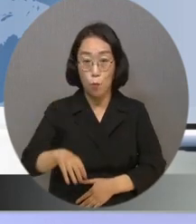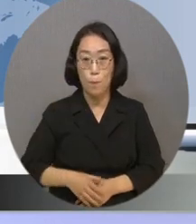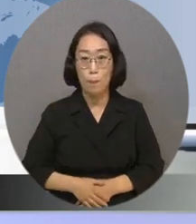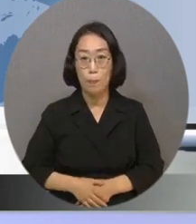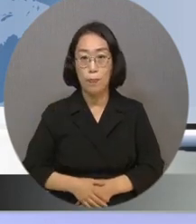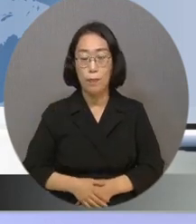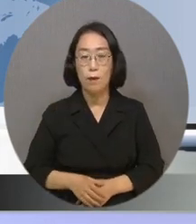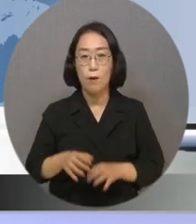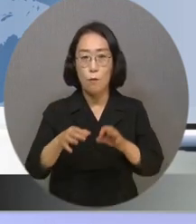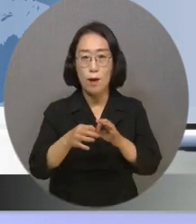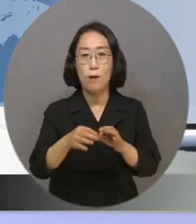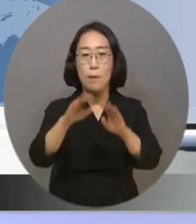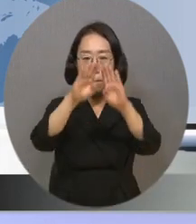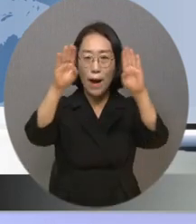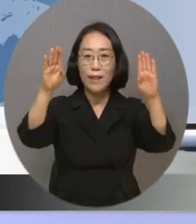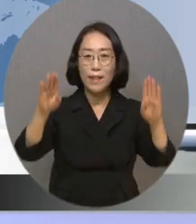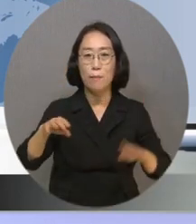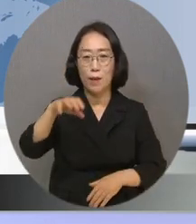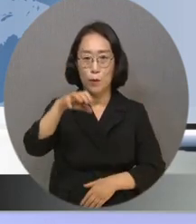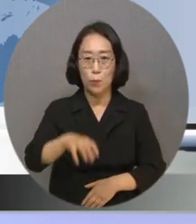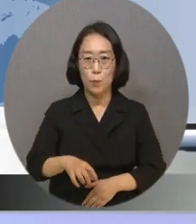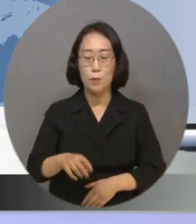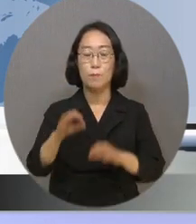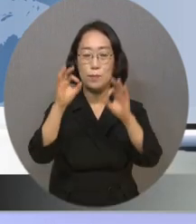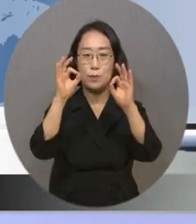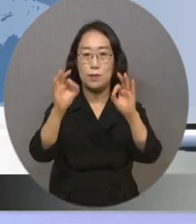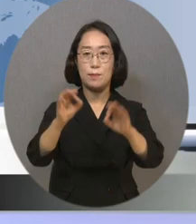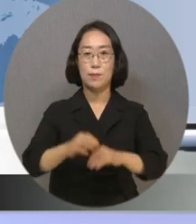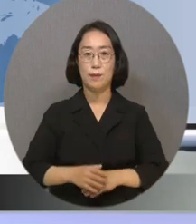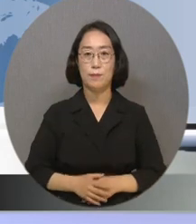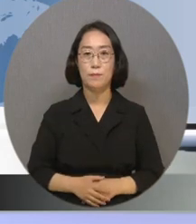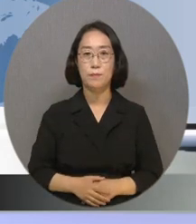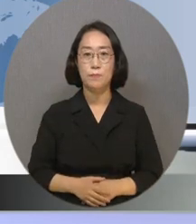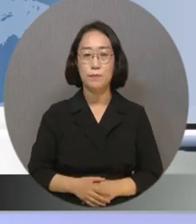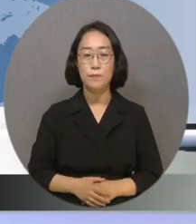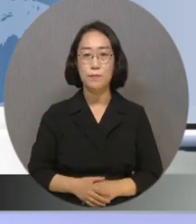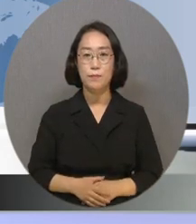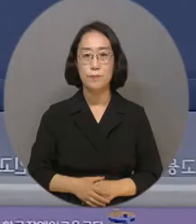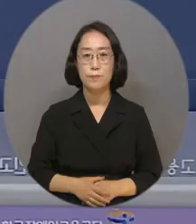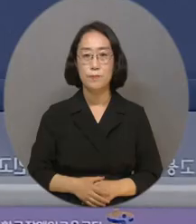대한민국 보조공학기기 박람회 현장 박성용 기자가 다녀왔습니다.